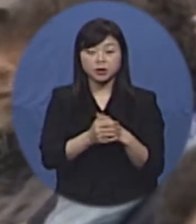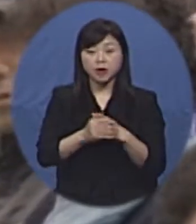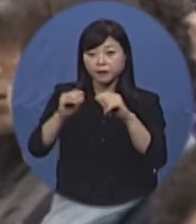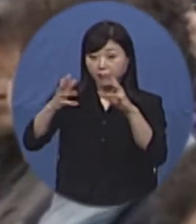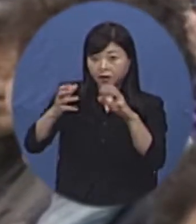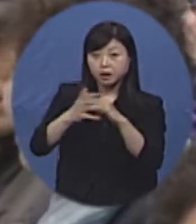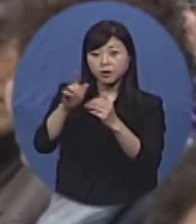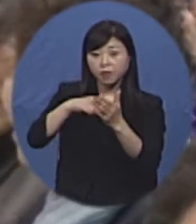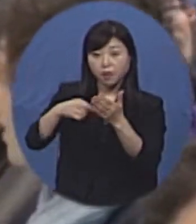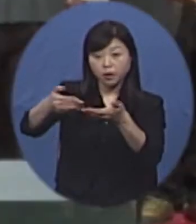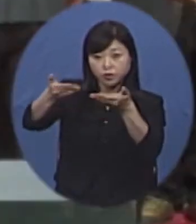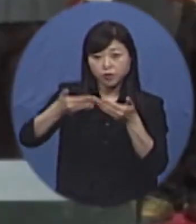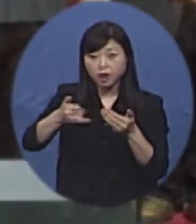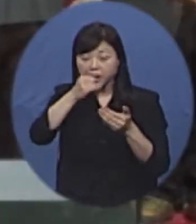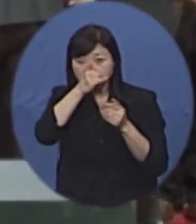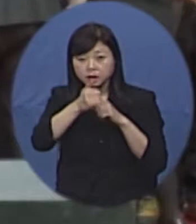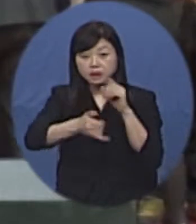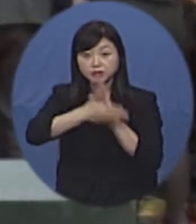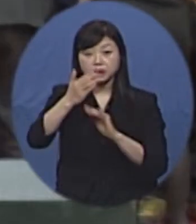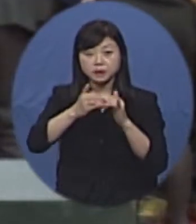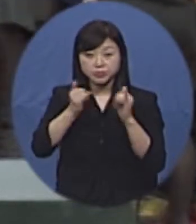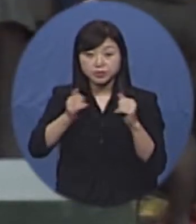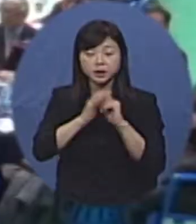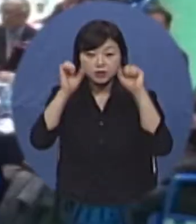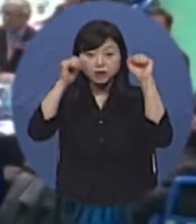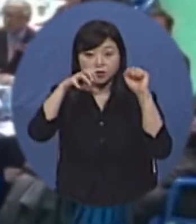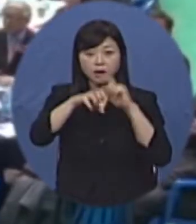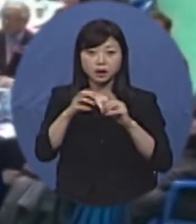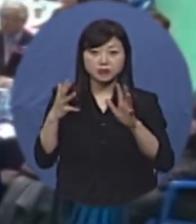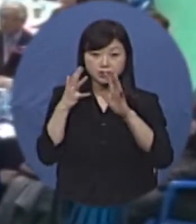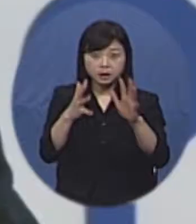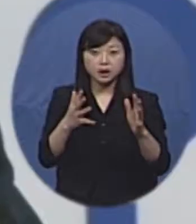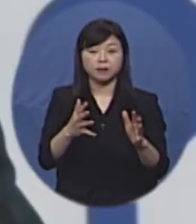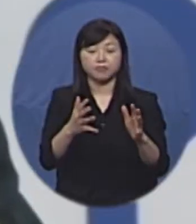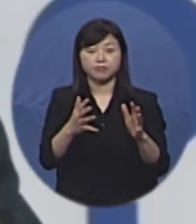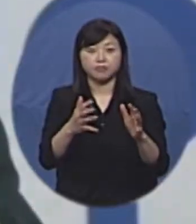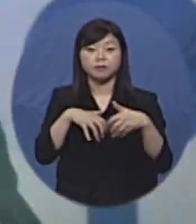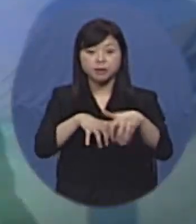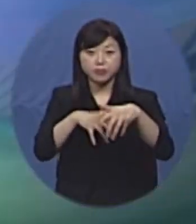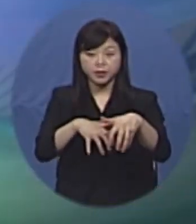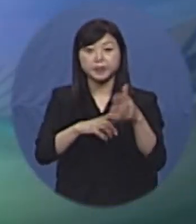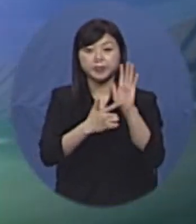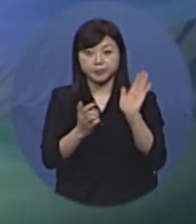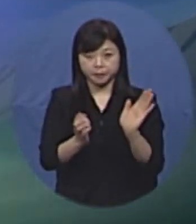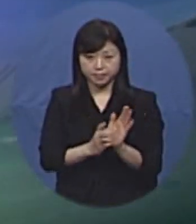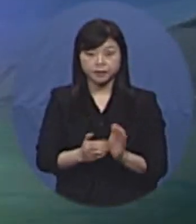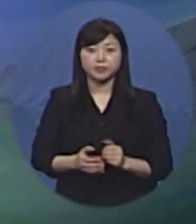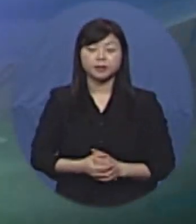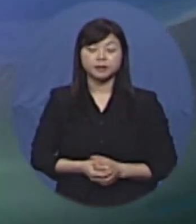국채보상운동공원에서 개회식이 열리는 시민체육관까지의 시가 행진을 진행했습니다.